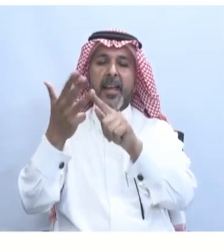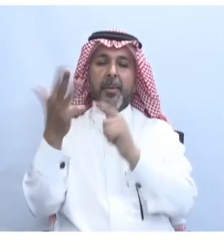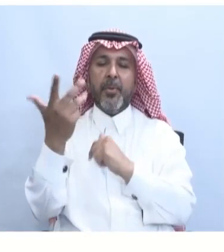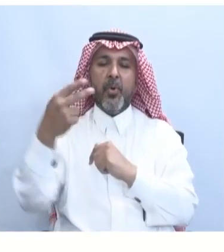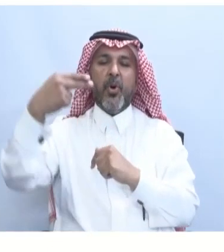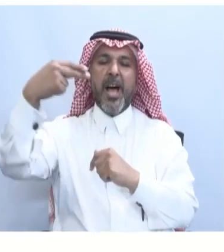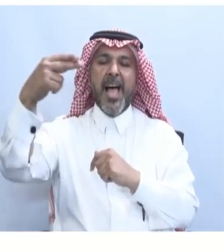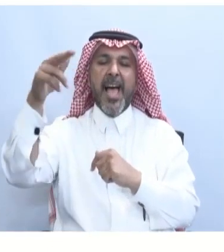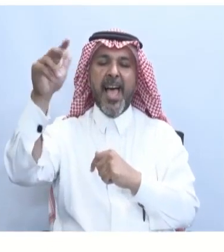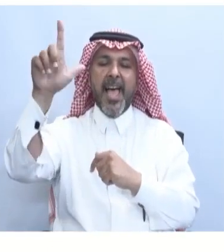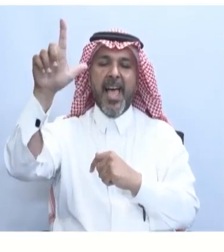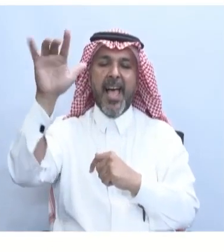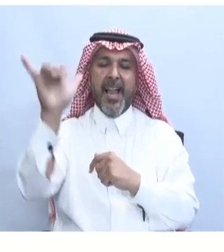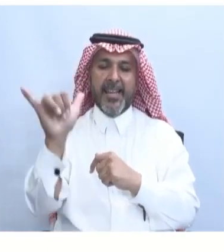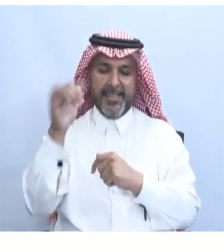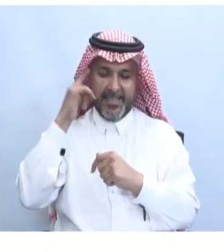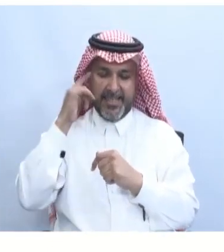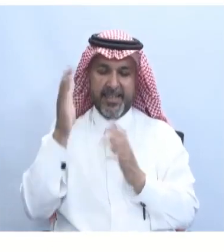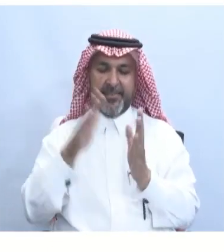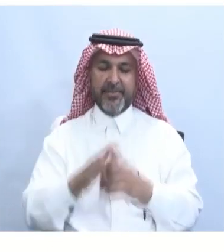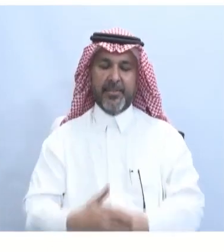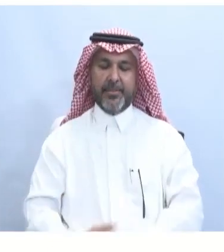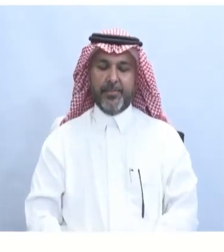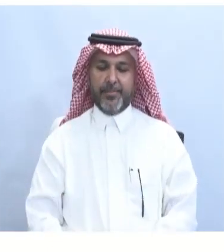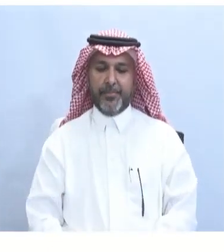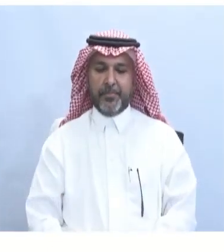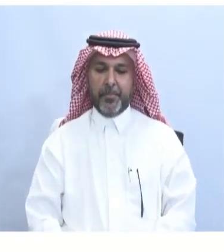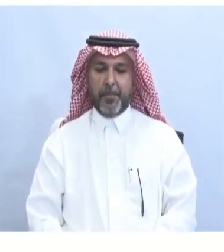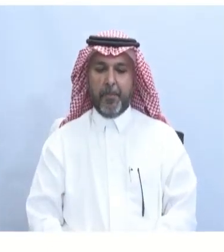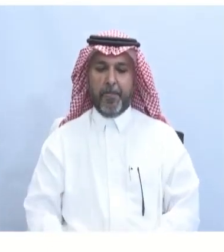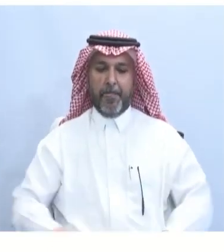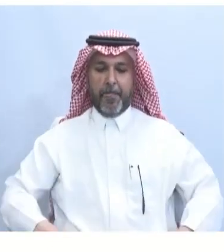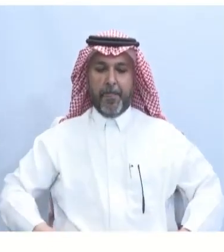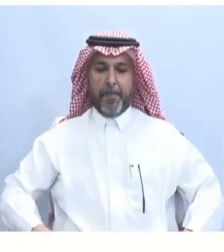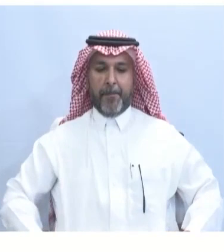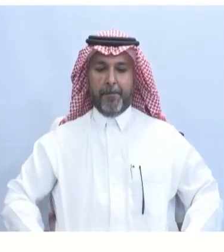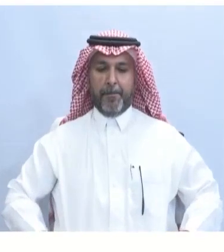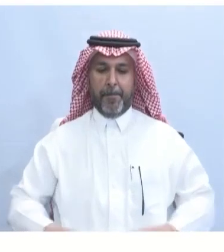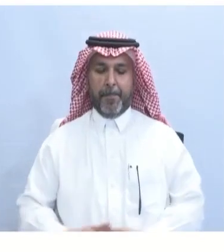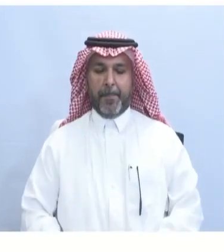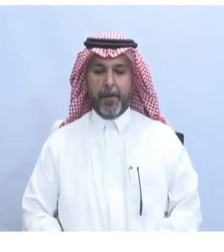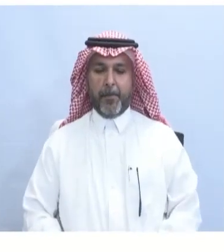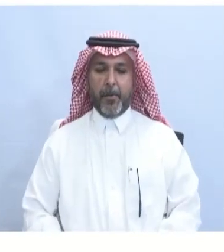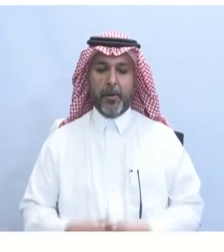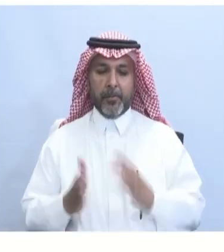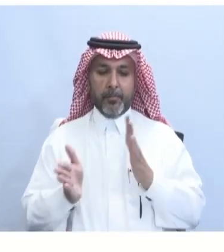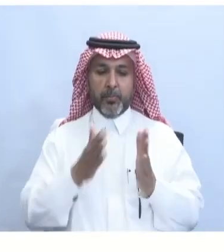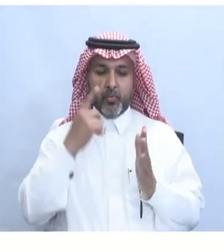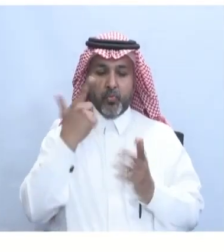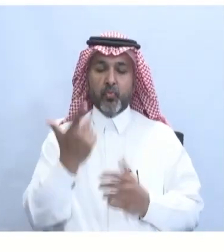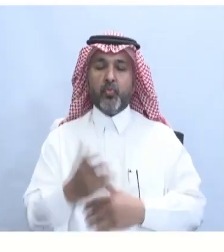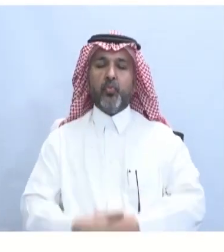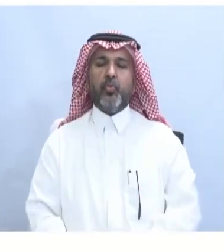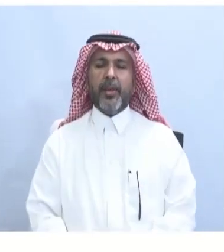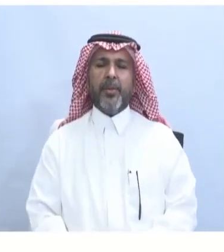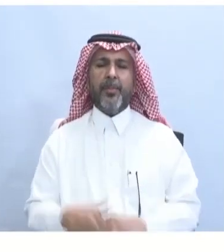عندما نقول حضاره الاسلاميه نحن نتحدث الان بشكل عام عن الحضاره الاسلاميه هي حضاره